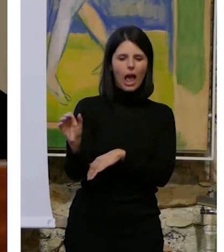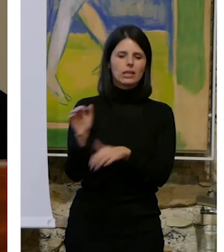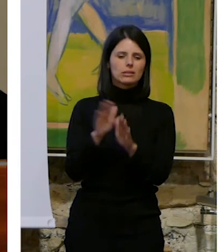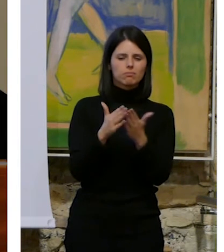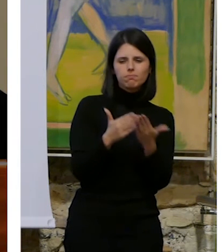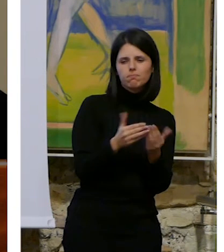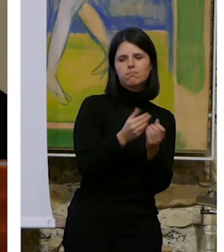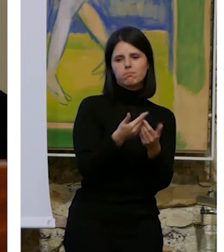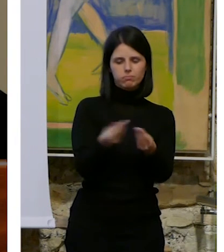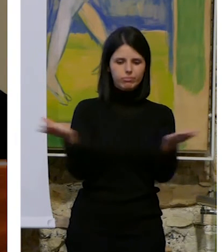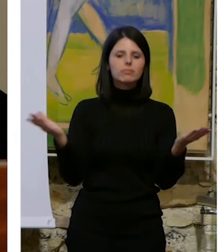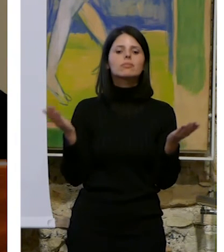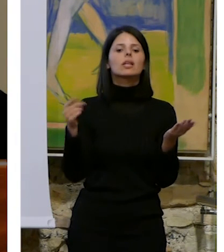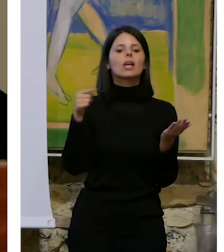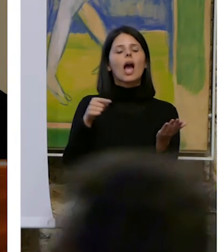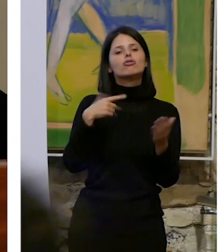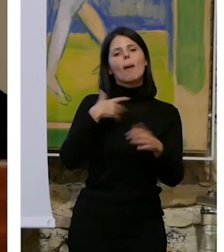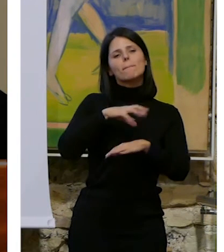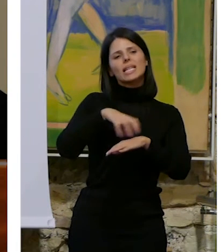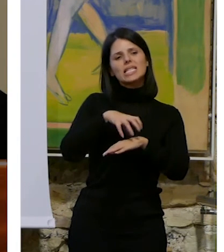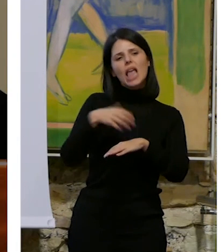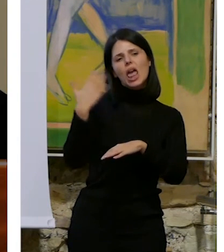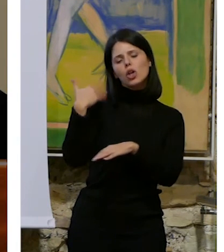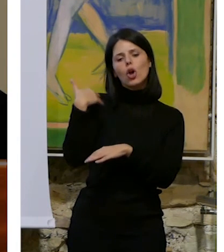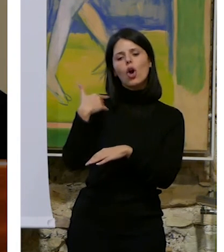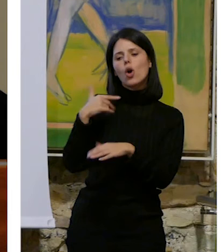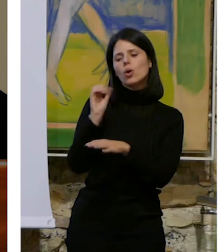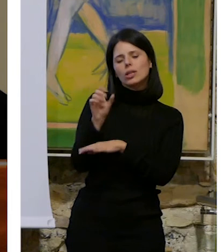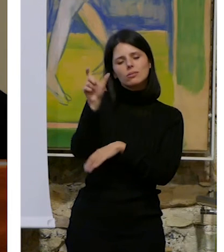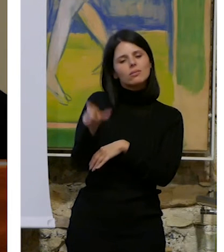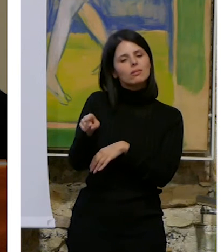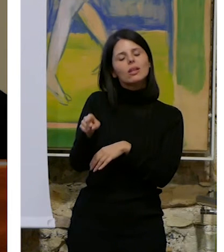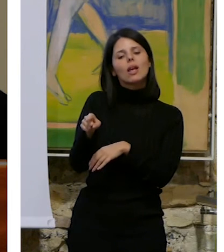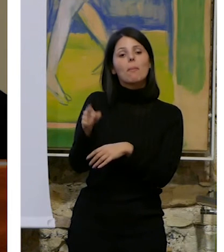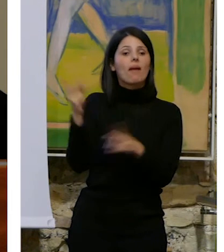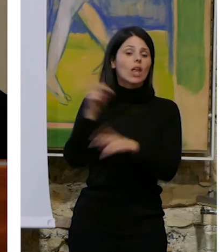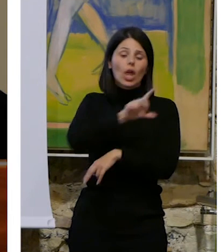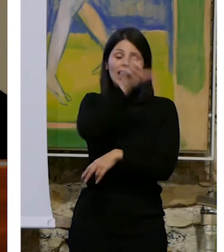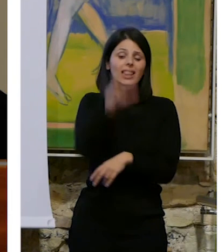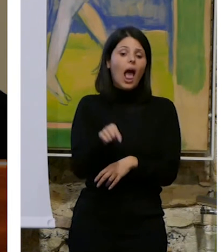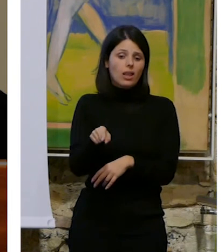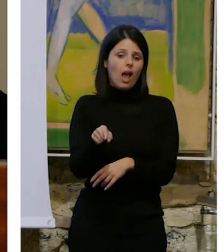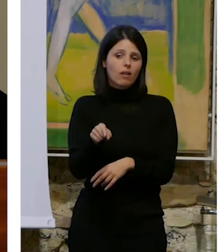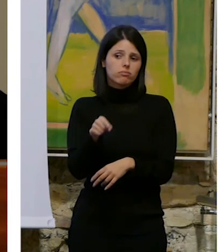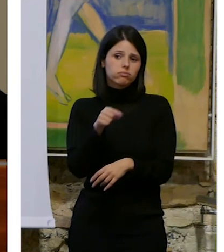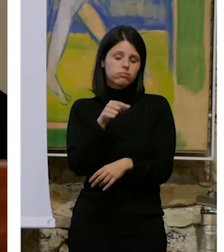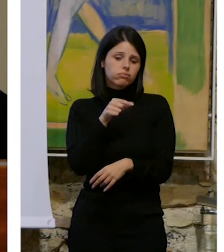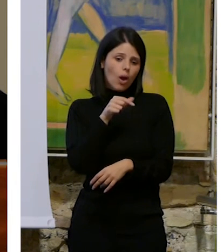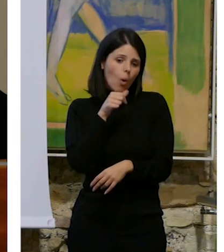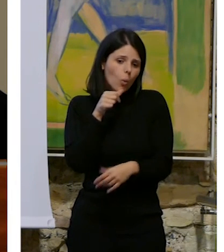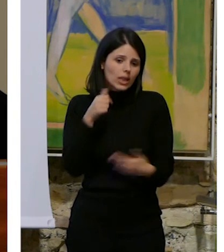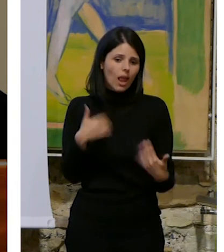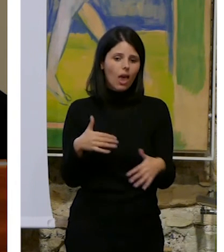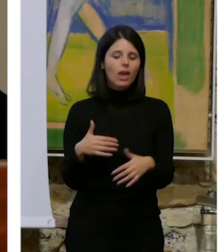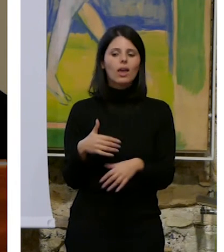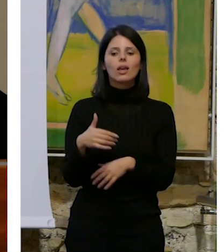quella categoria che il Ministero voleva assassinare degli insegnanti di storia dell'arte, che invece forse in Italia sono utili in un qualche modo. Forse